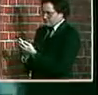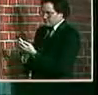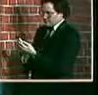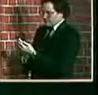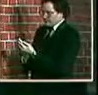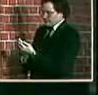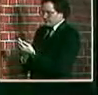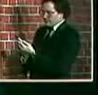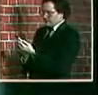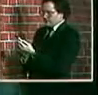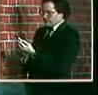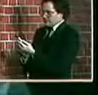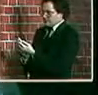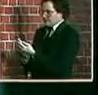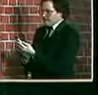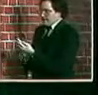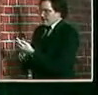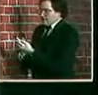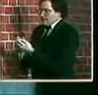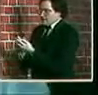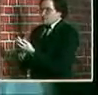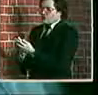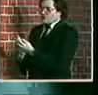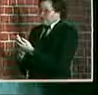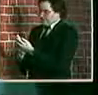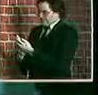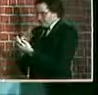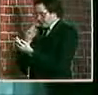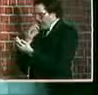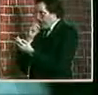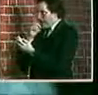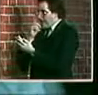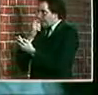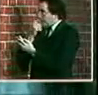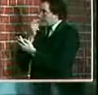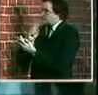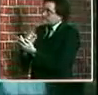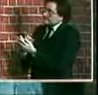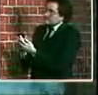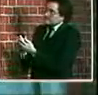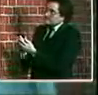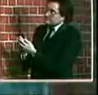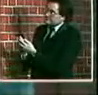magának, hogy... Ó, maga, milyen drága arra, hogy teljes teremtél, följöttem a grófra, hogy fogja rövni